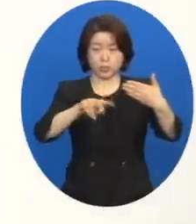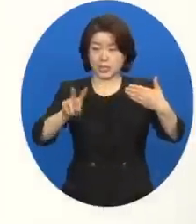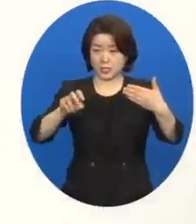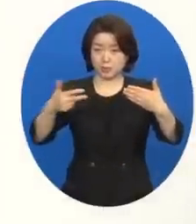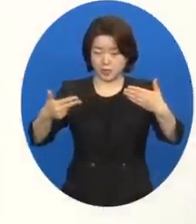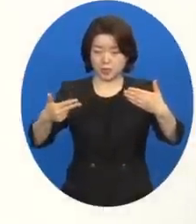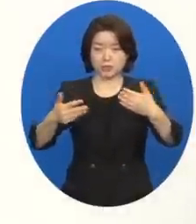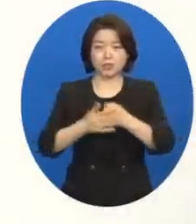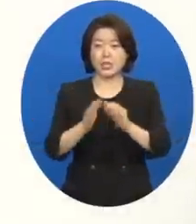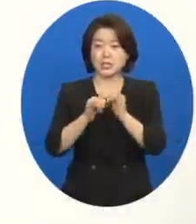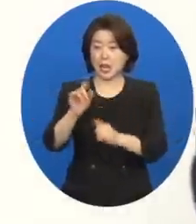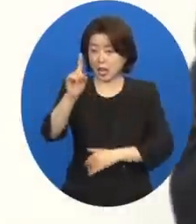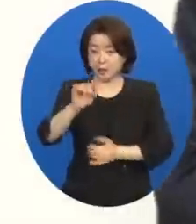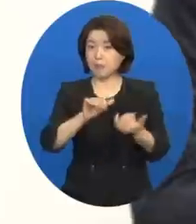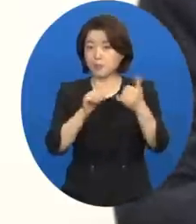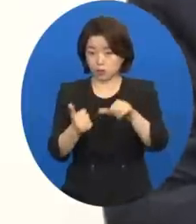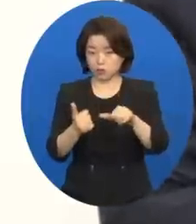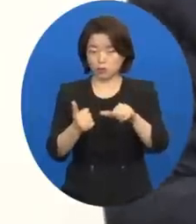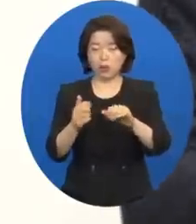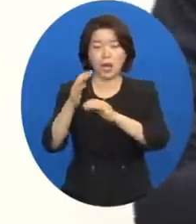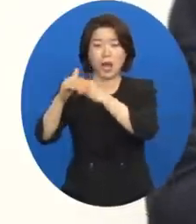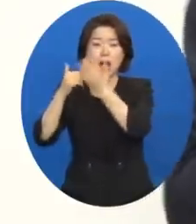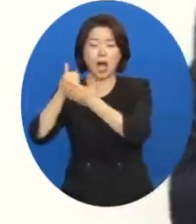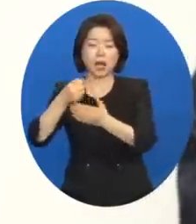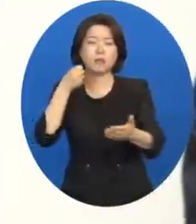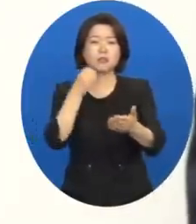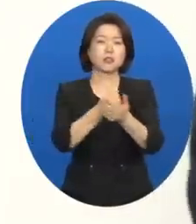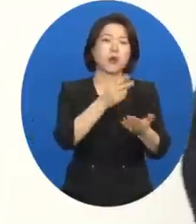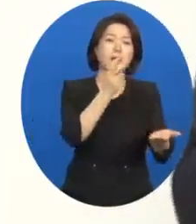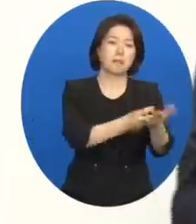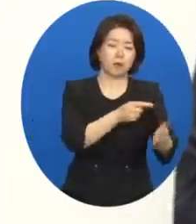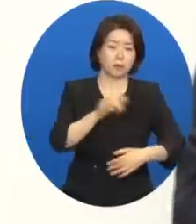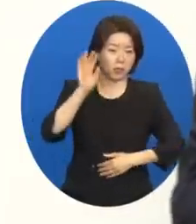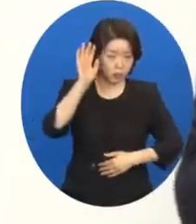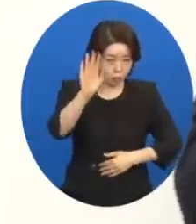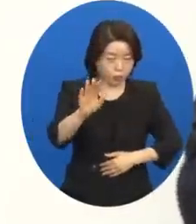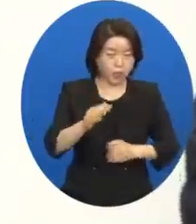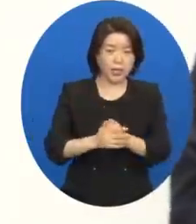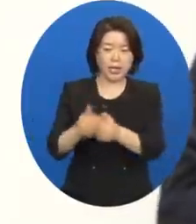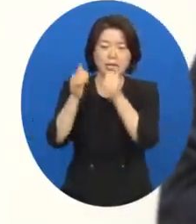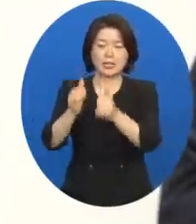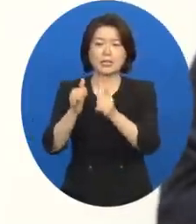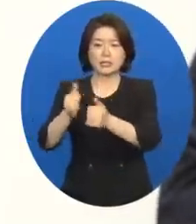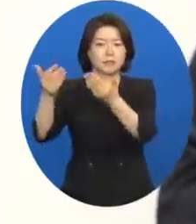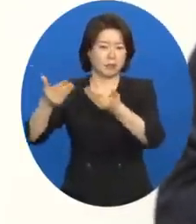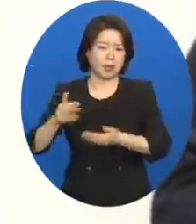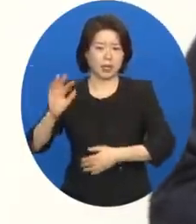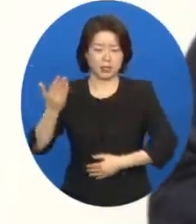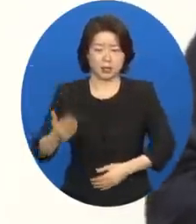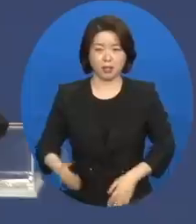사람이 한 번 죽는 건 하나님이 정한 법이요 그 후에는 심판이 있으리라.